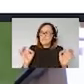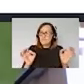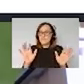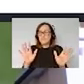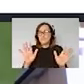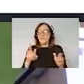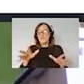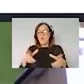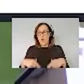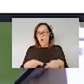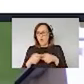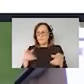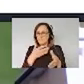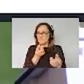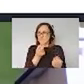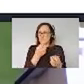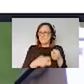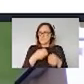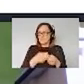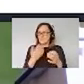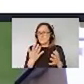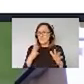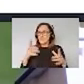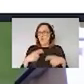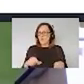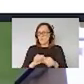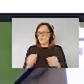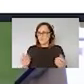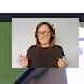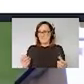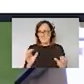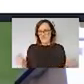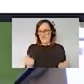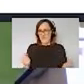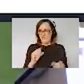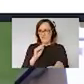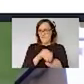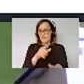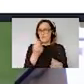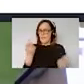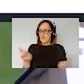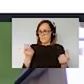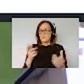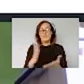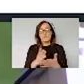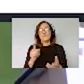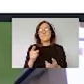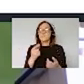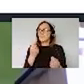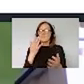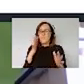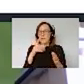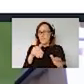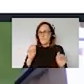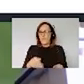że przy tej ilości to może być to dla nas dość niebezpieczne, I drodzy Państwo, ja teraz nie za bardzo mogę